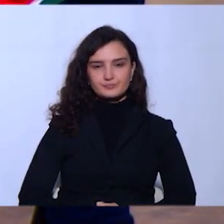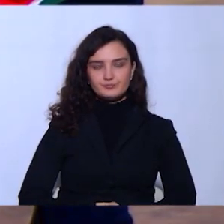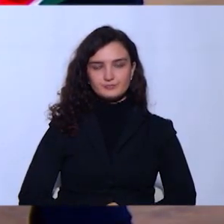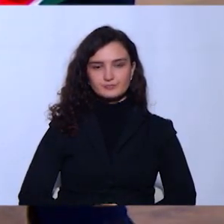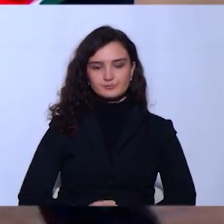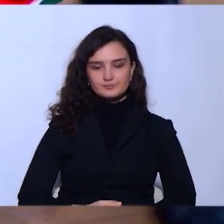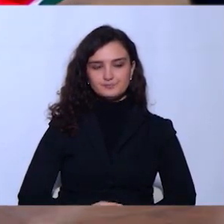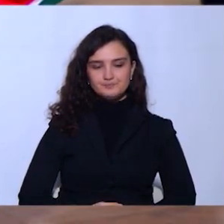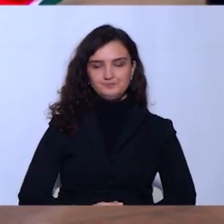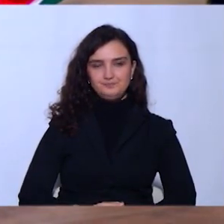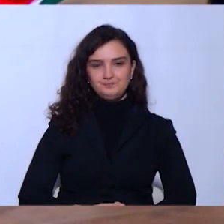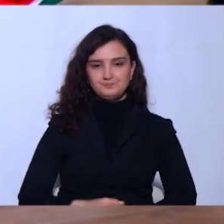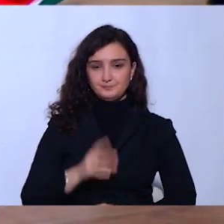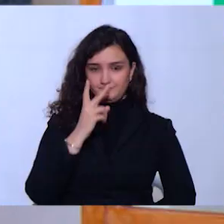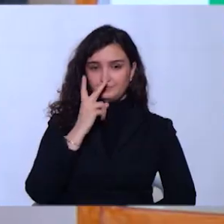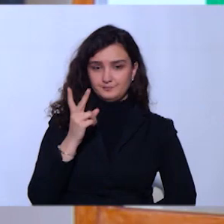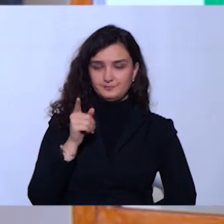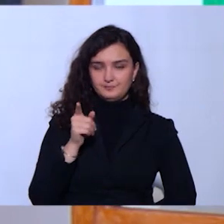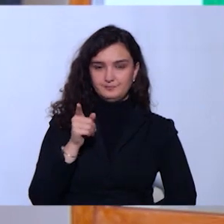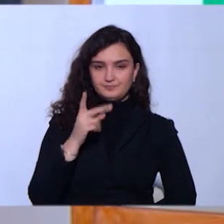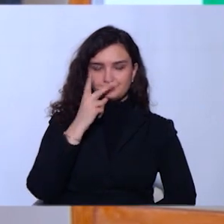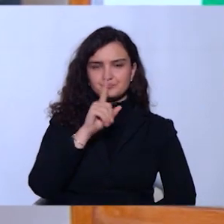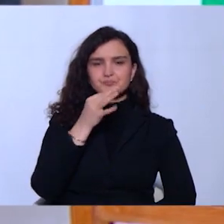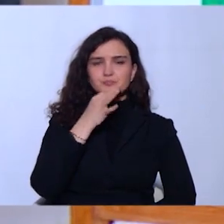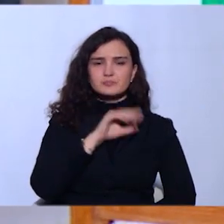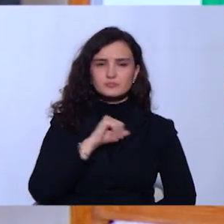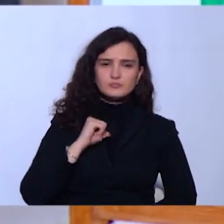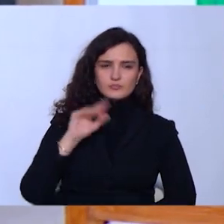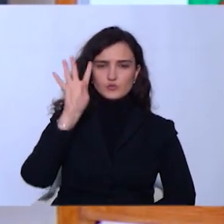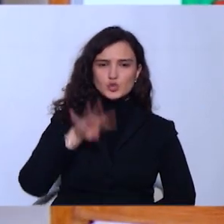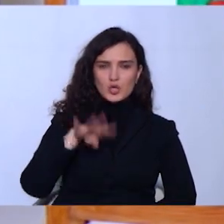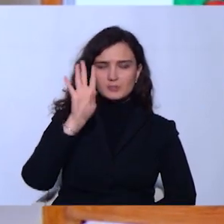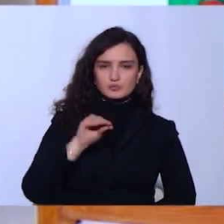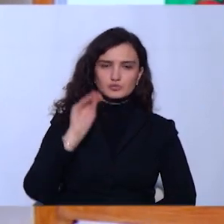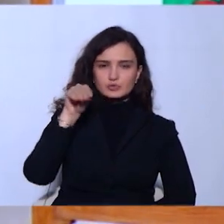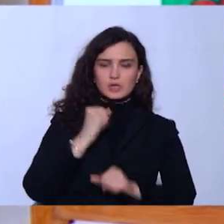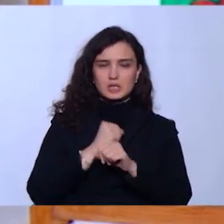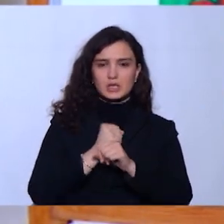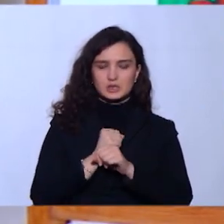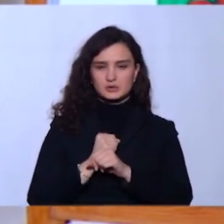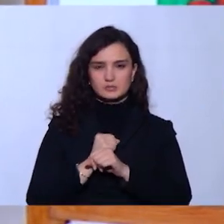გაერთეთ. აი ნახეთ ახლა ხოზოლებია. ჩასვით რამე რაც გინდა ზოლებში. ხო